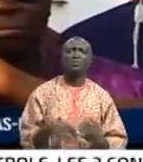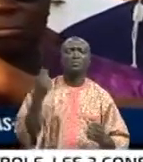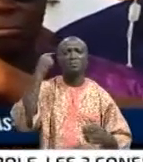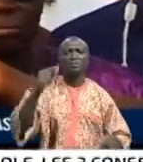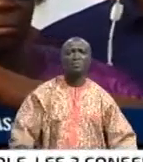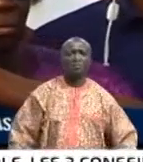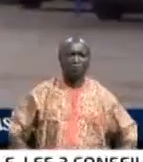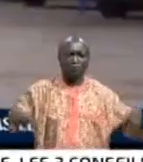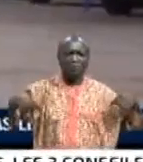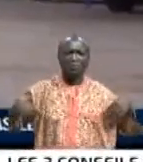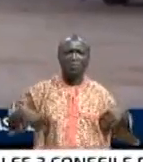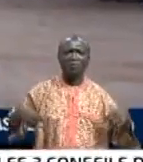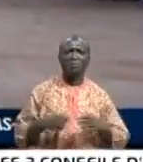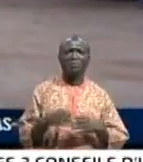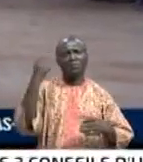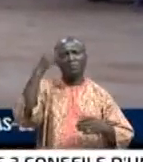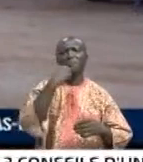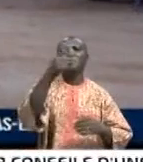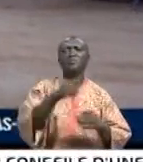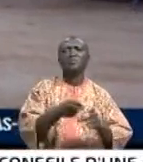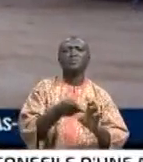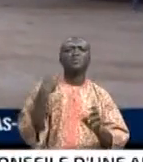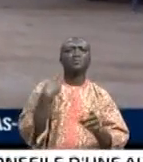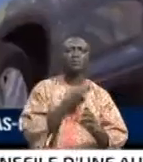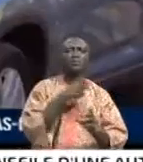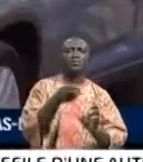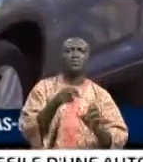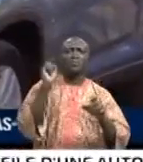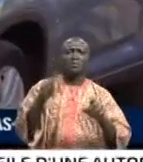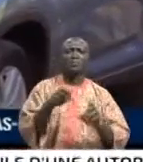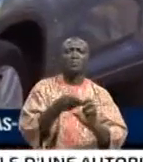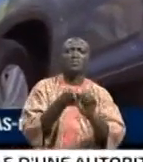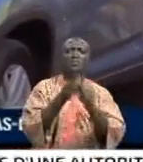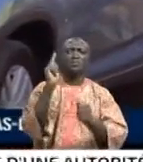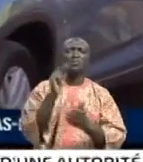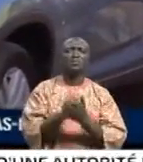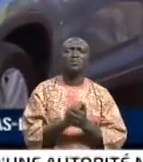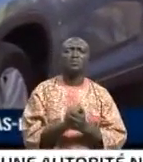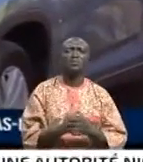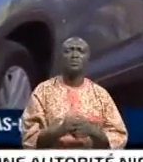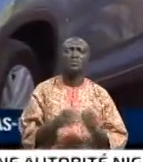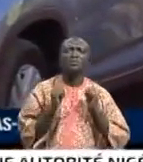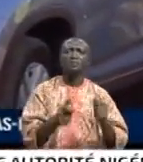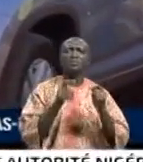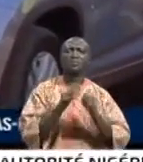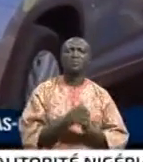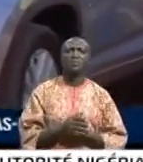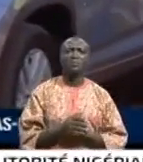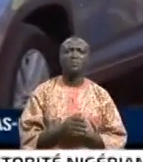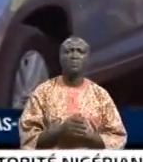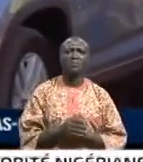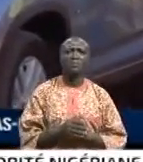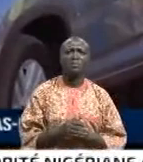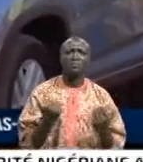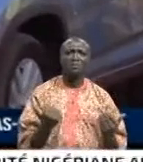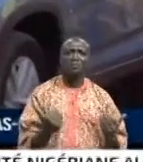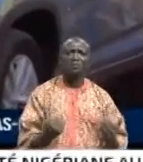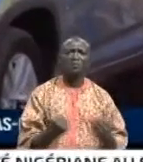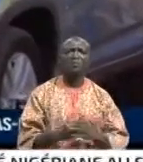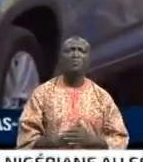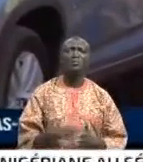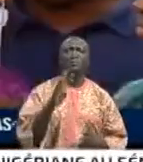nous devons quitter les lieux sans délai le président a dit Sénégal émergent pratiquement il y a une